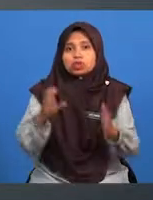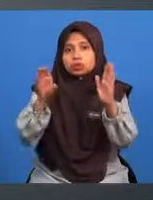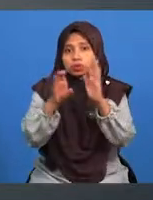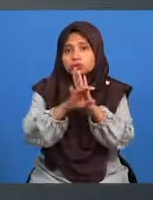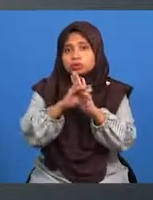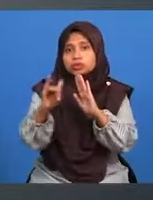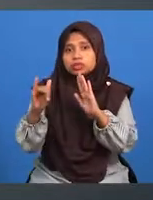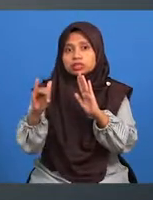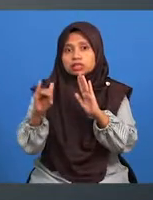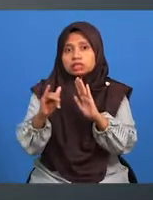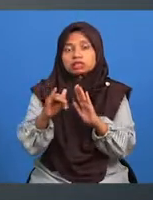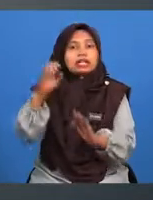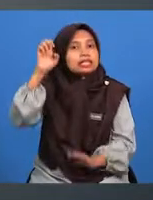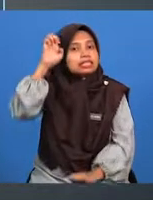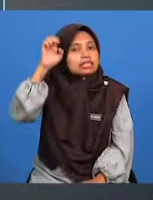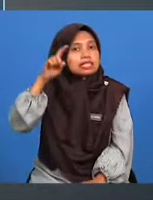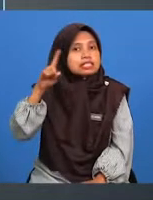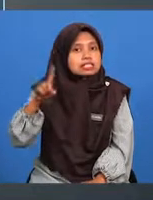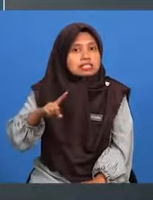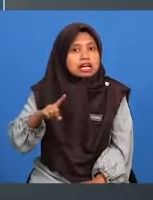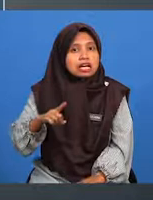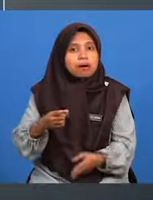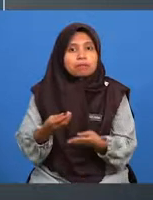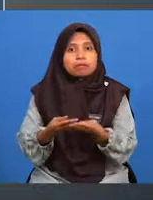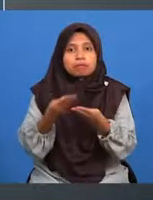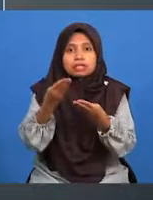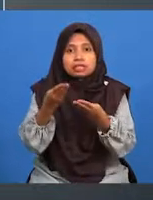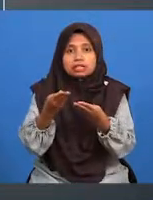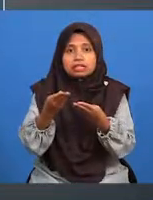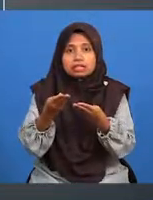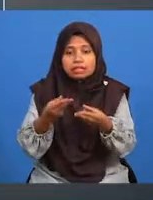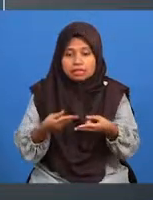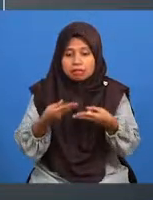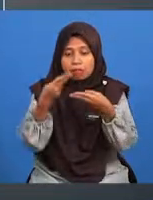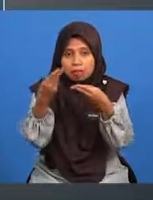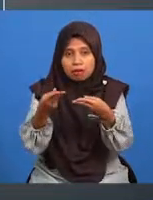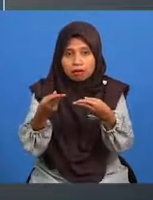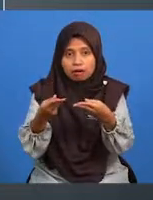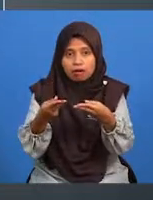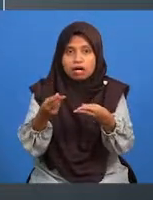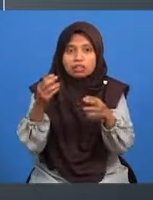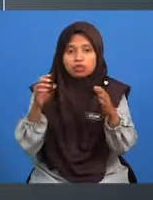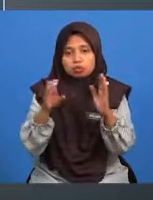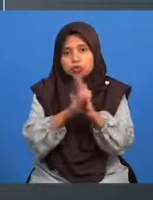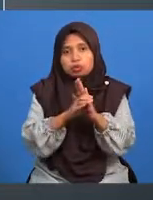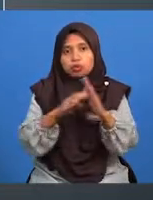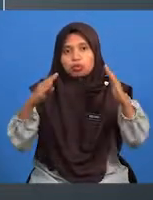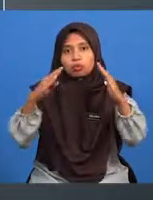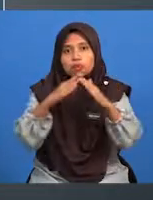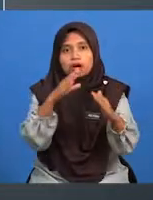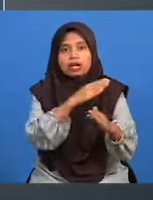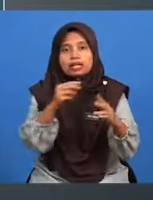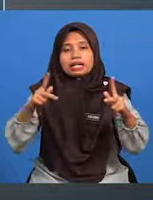Contohnya ialah Encik Zakaria menghibahkan hartanya seperti rumah dan kereta